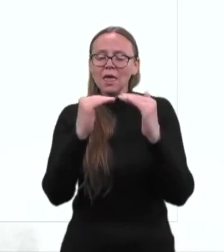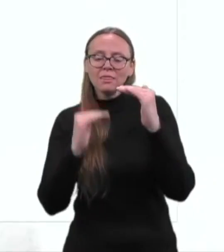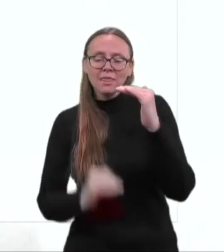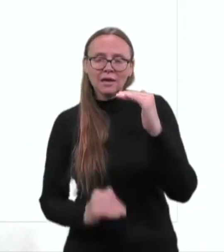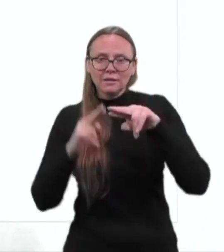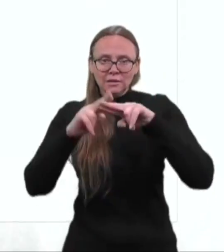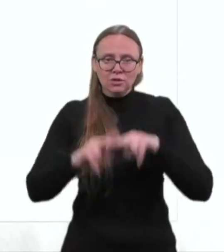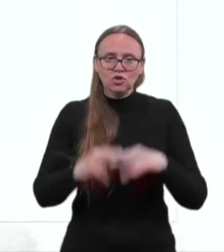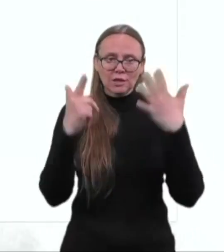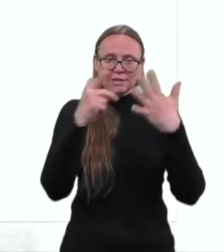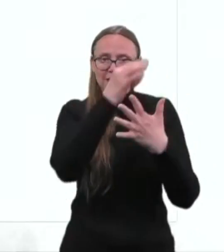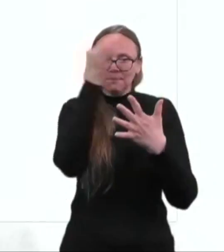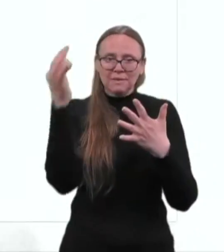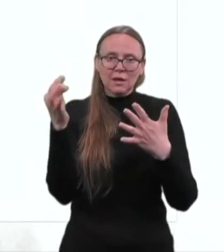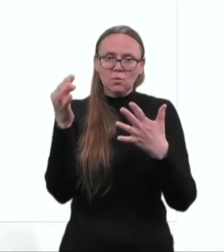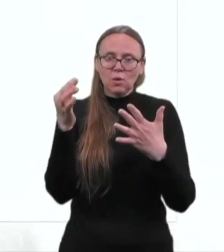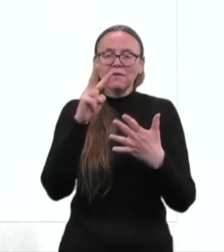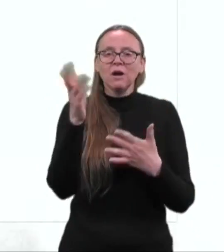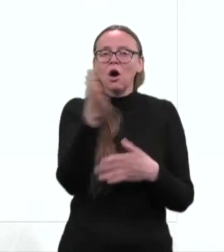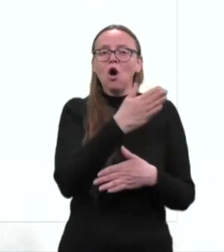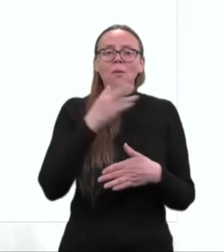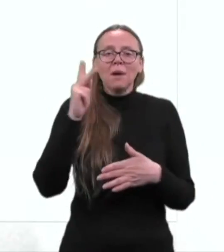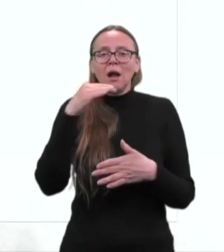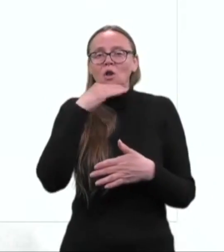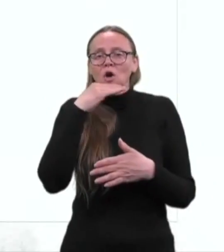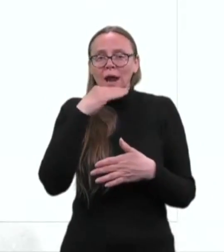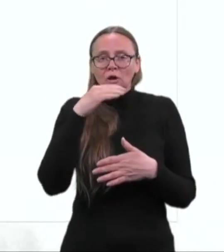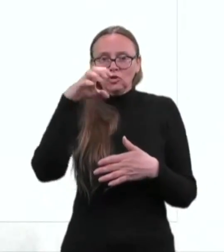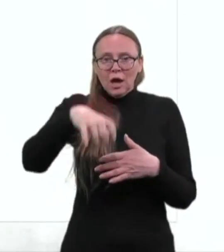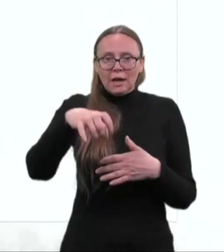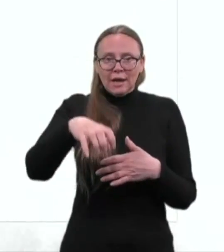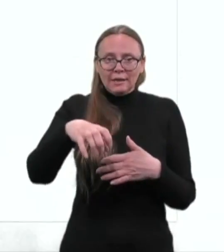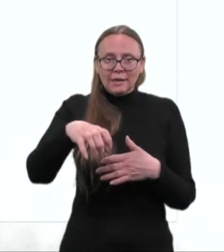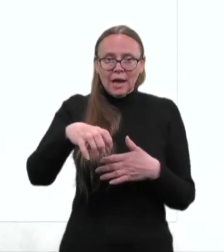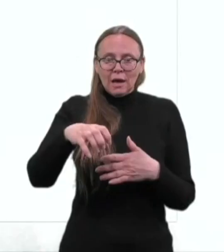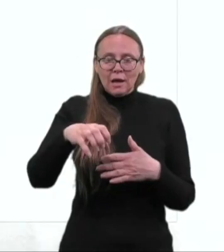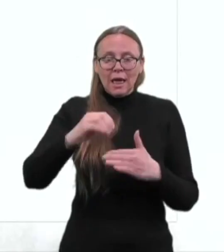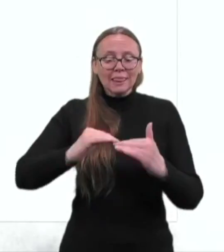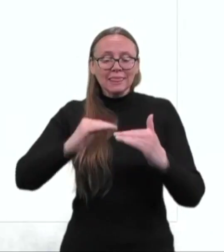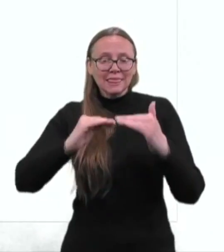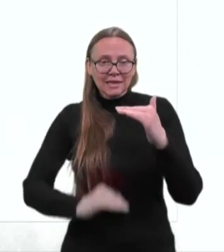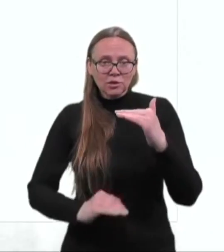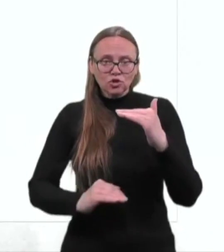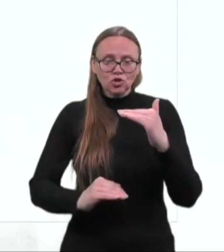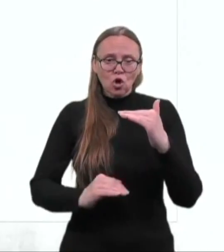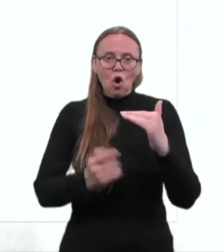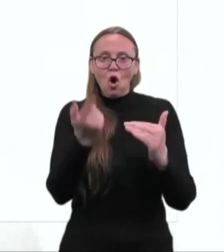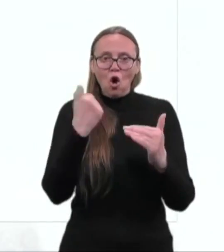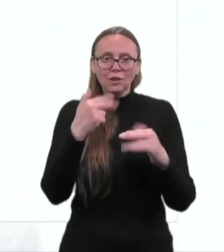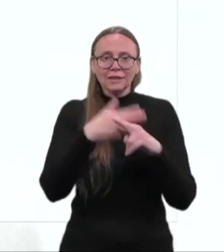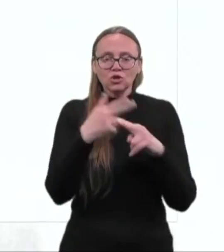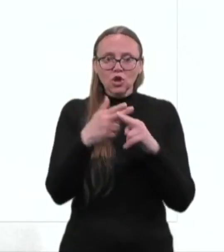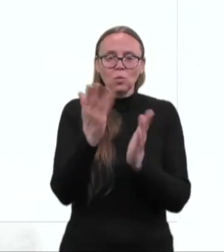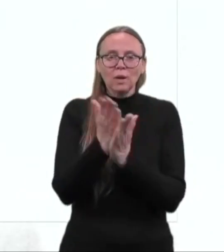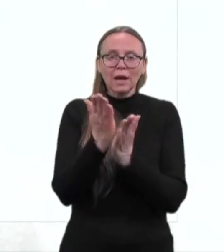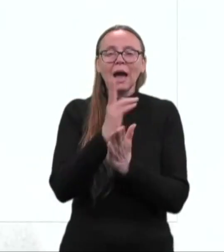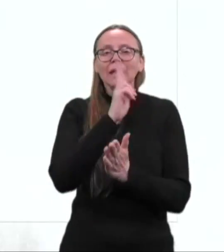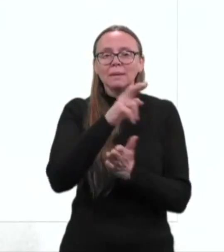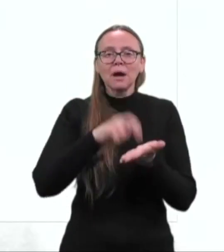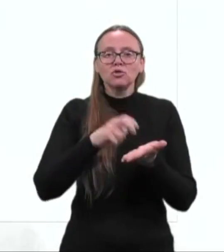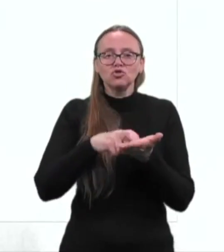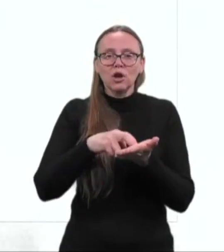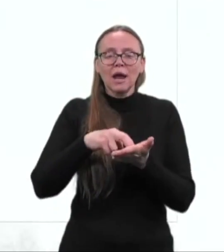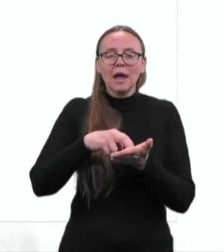najnižja ostaja 7-dnevna incidenca v Obalno-kraški regiji, nižjo incidenco od državnega povprečja imajo